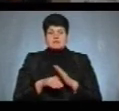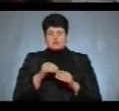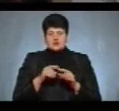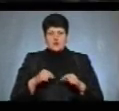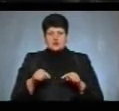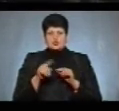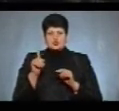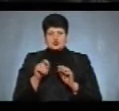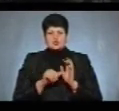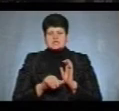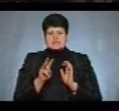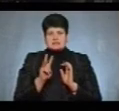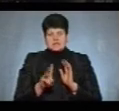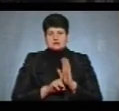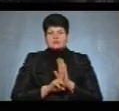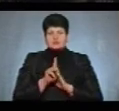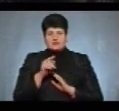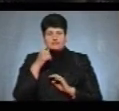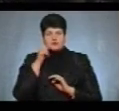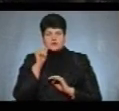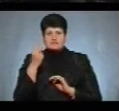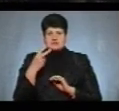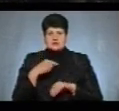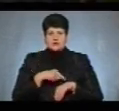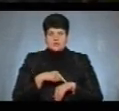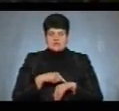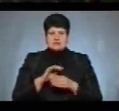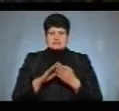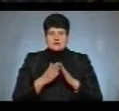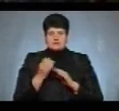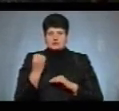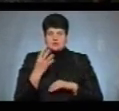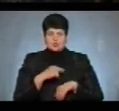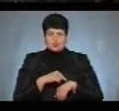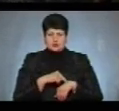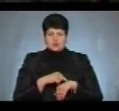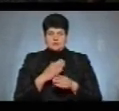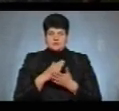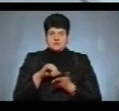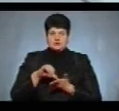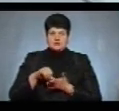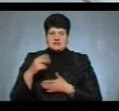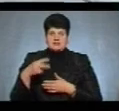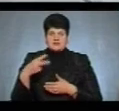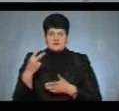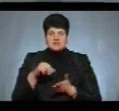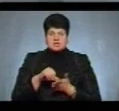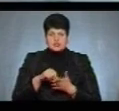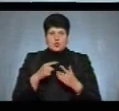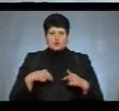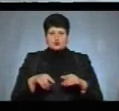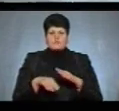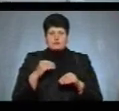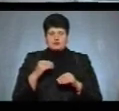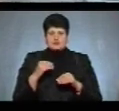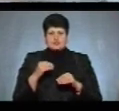номер 163, яке розпочалося вчора о 20-й годині, станом на 14-ту годину присутні 22 члени окружної виборчої комісії